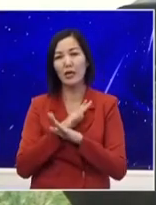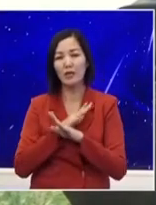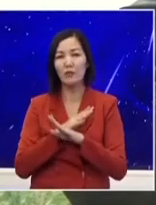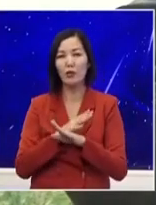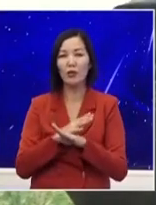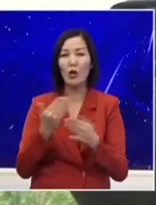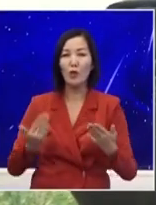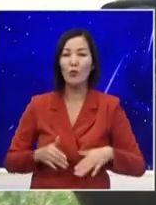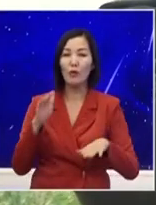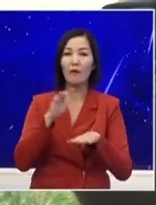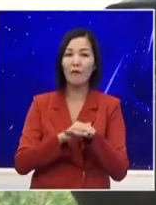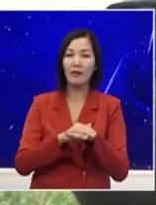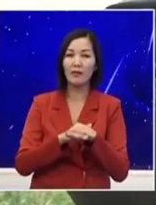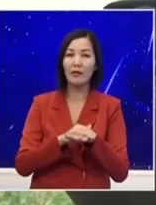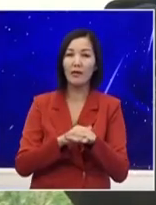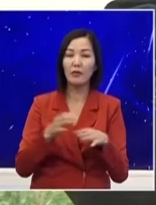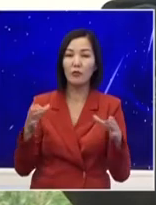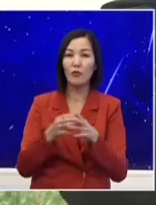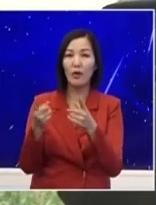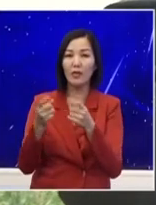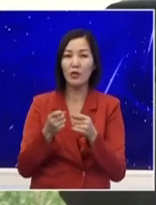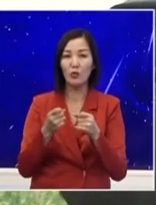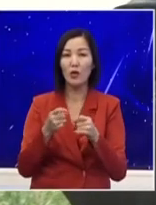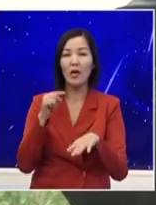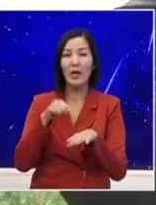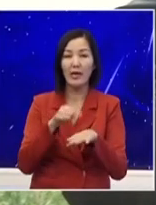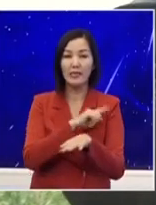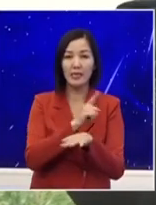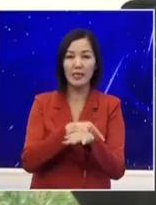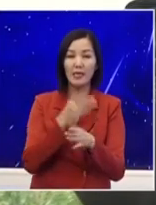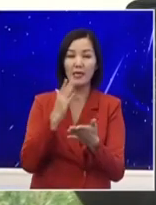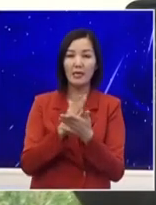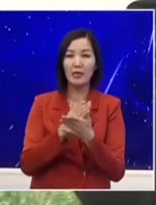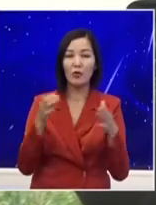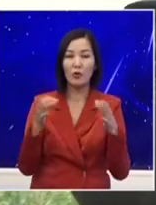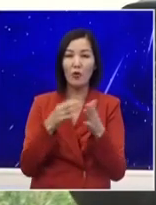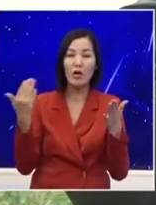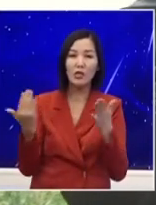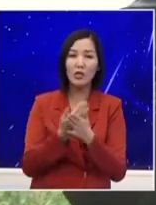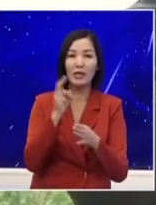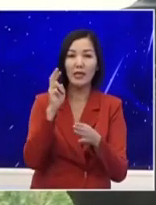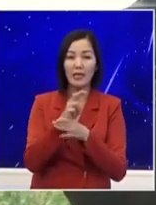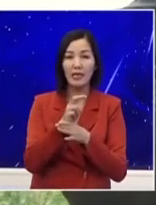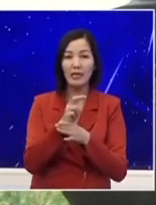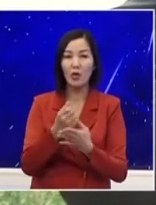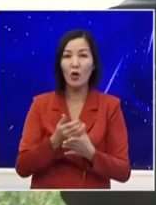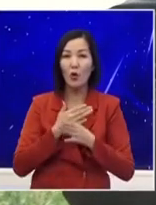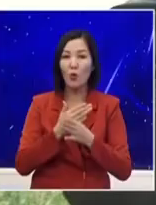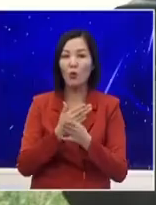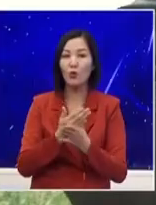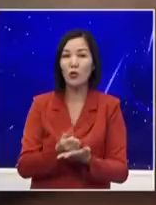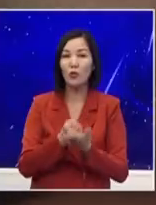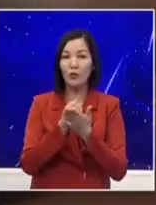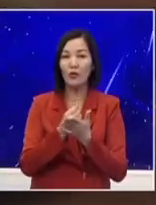факторлар ағымға кіріп кетуге қатты әсерін тигізеді. Иегова куәгерлері ұйымның мамандары жаңадан келгендерге барынша қол ұшын созған